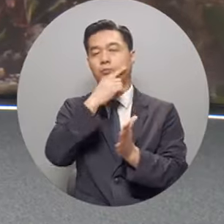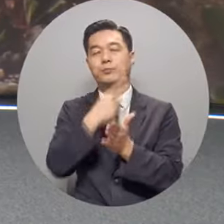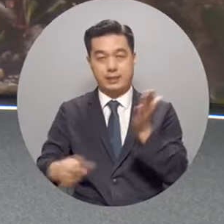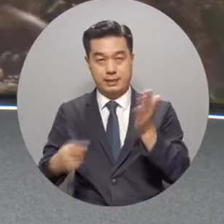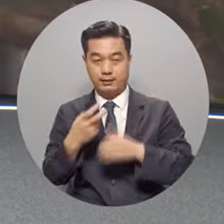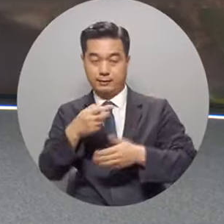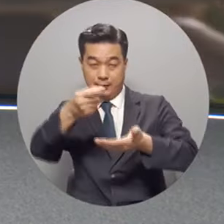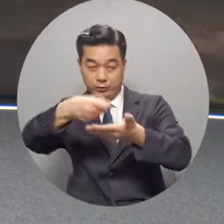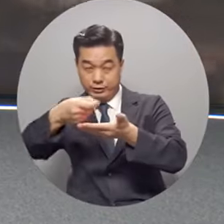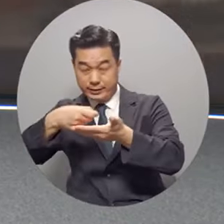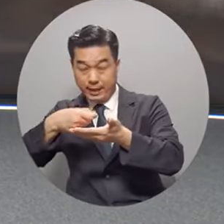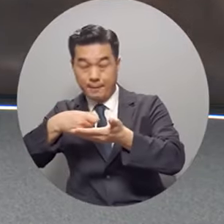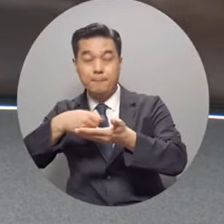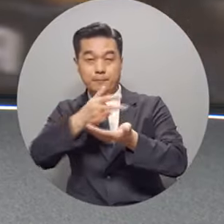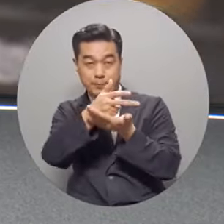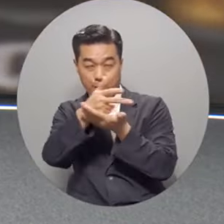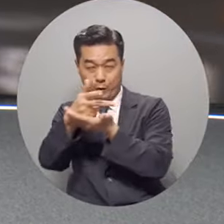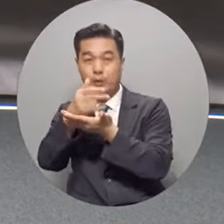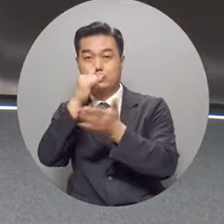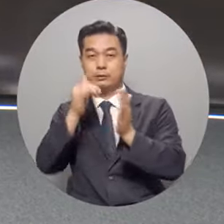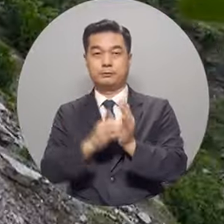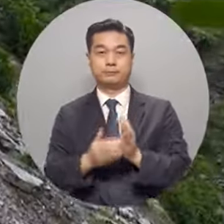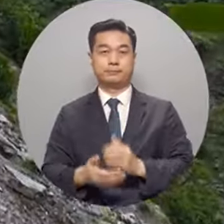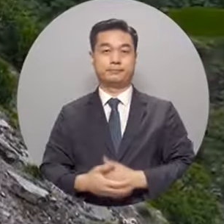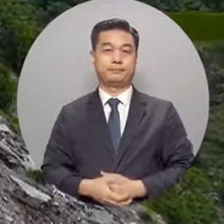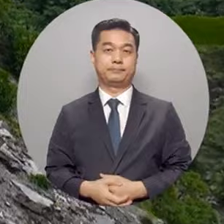김현지 기자가 다녀왔습니다.